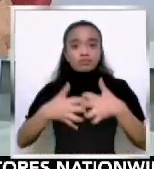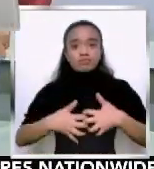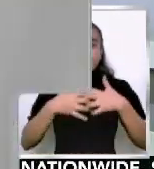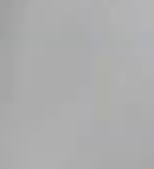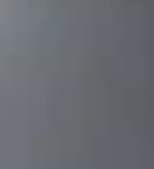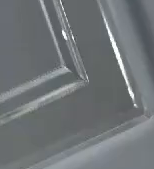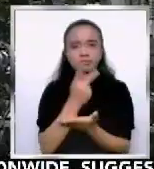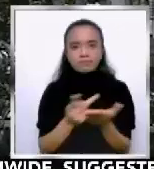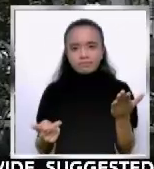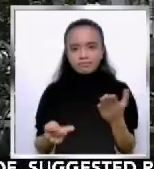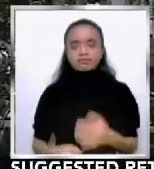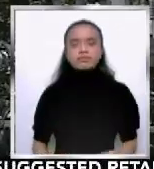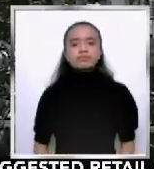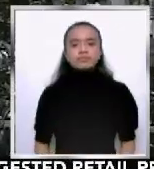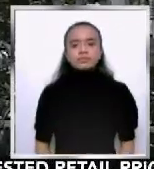Reyes.